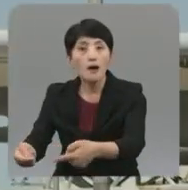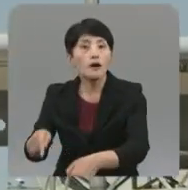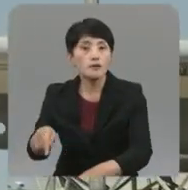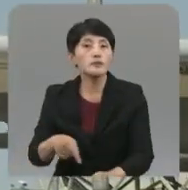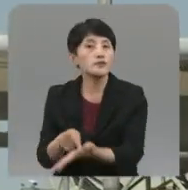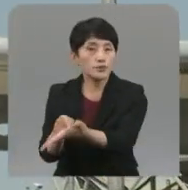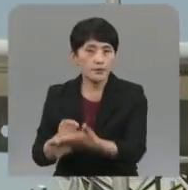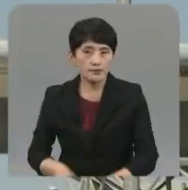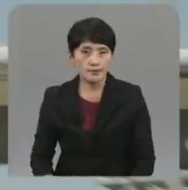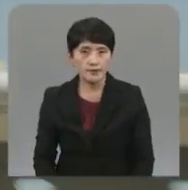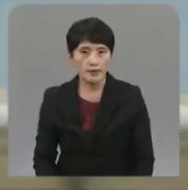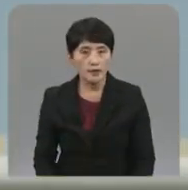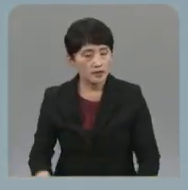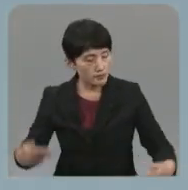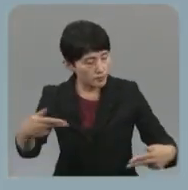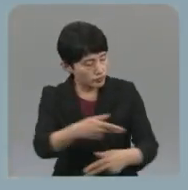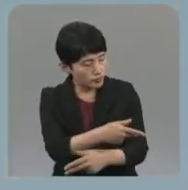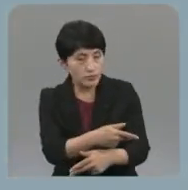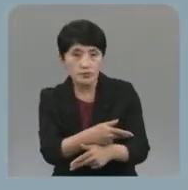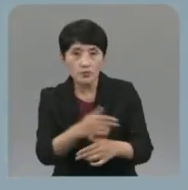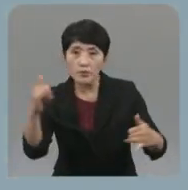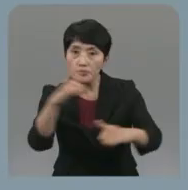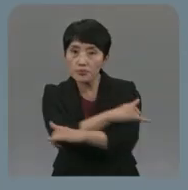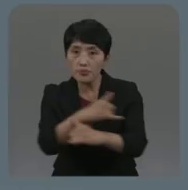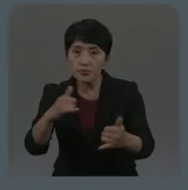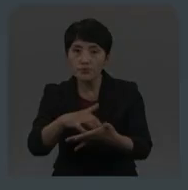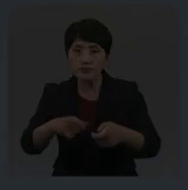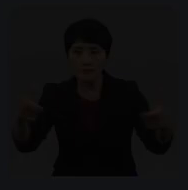est fort probable que les frontières sinon nord-coré ne s'ouvrent davantage